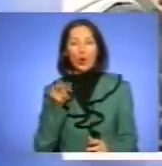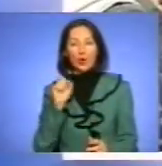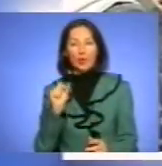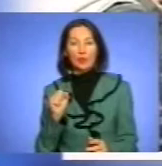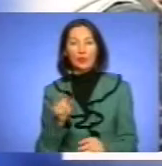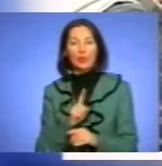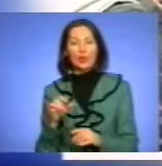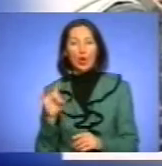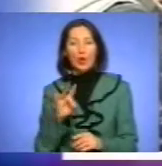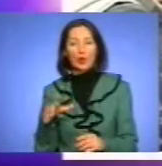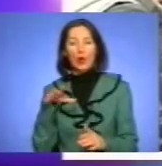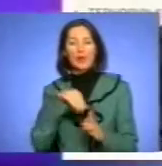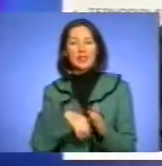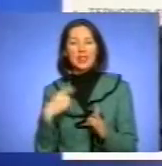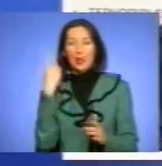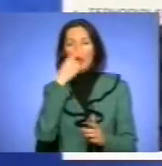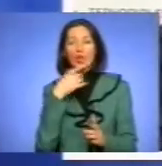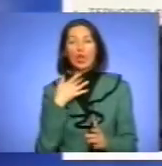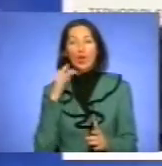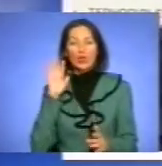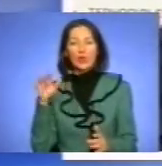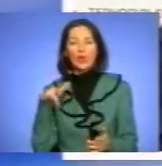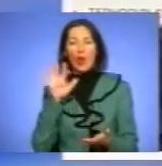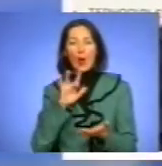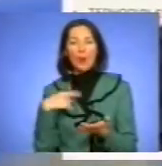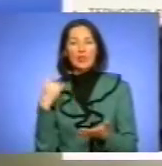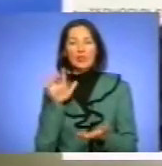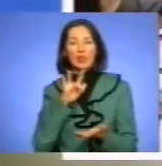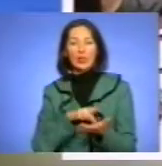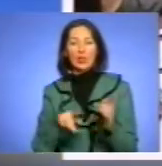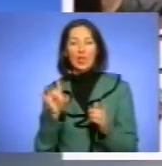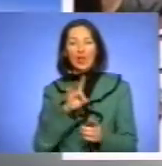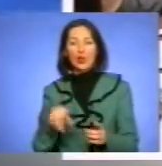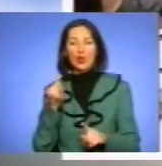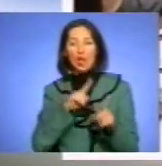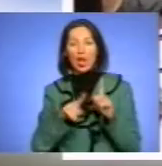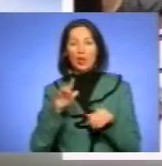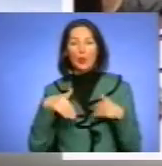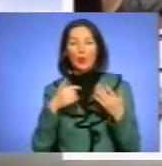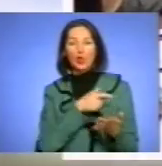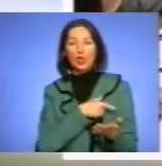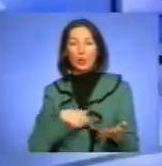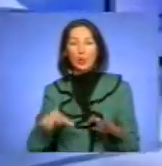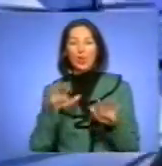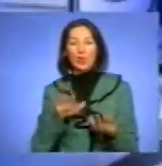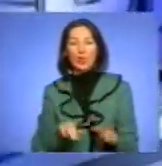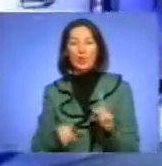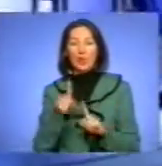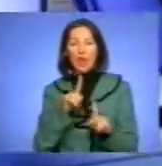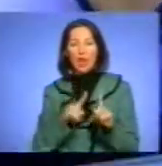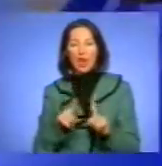Вести персональне голосування в обласній, міських та районних радах пропонують депутати місцевих рад.